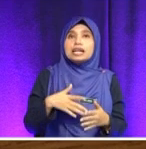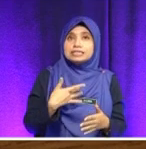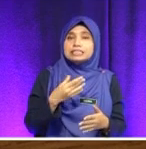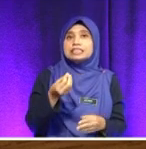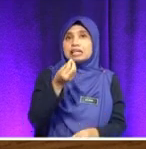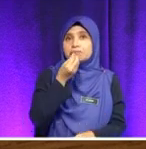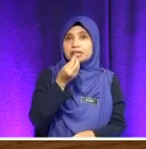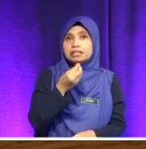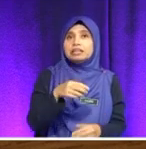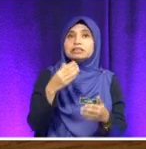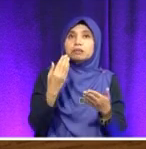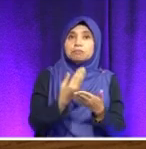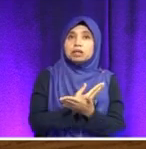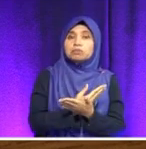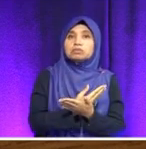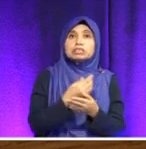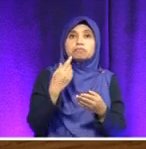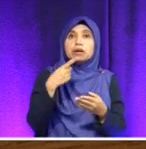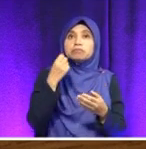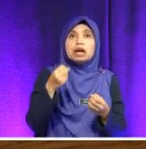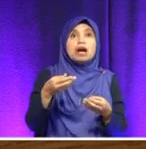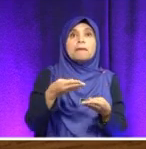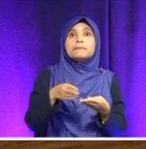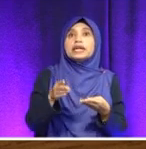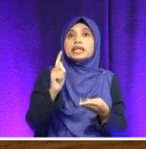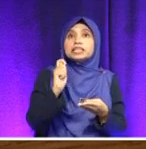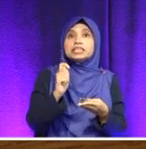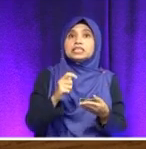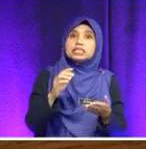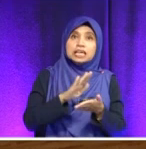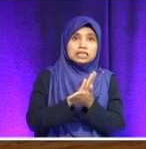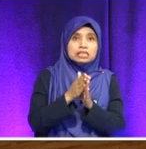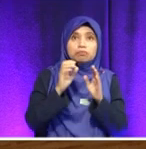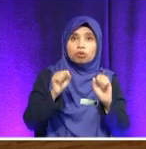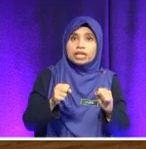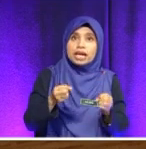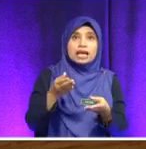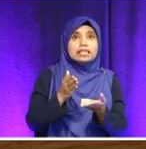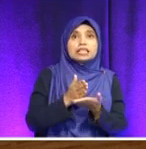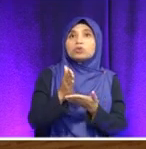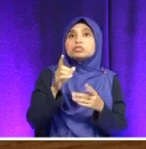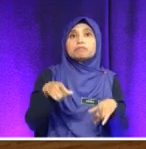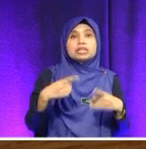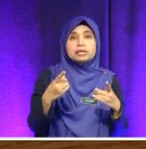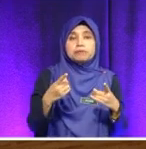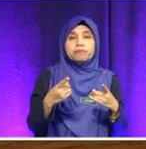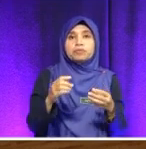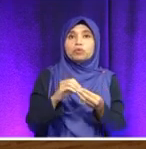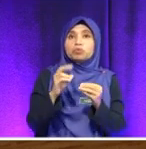meninggalkan restoran sebab dia dah bayar sewaktu mula-mula tadi. Untuk cafeteria, pelanggan memilih makanan mengikut